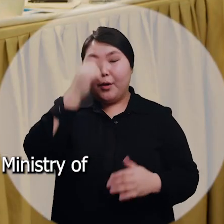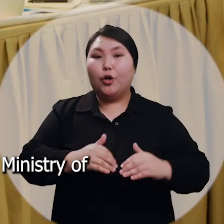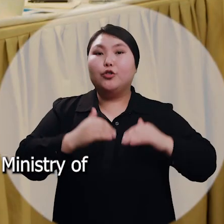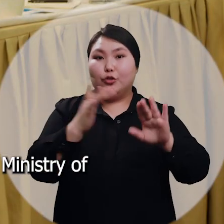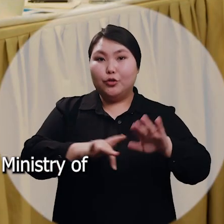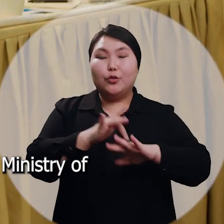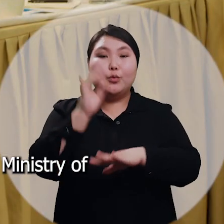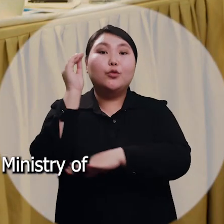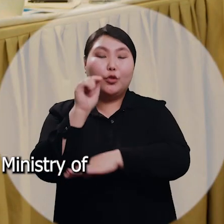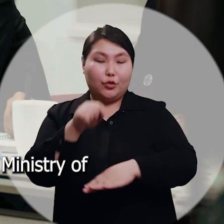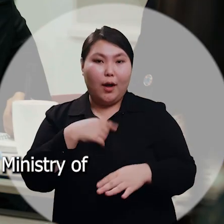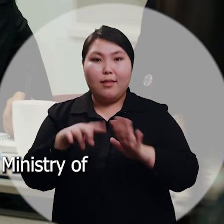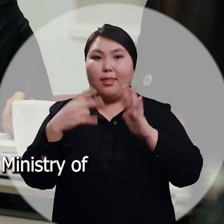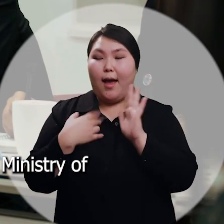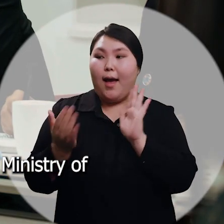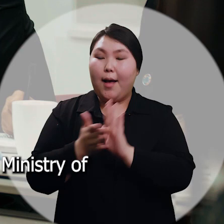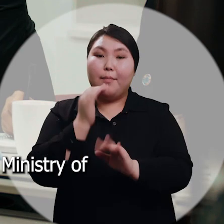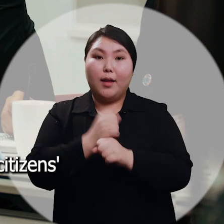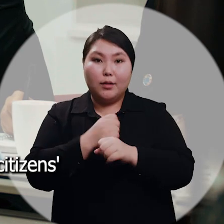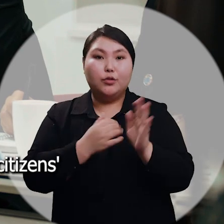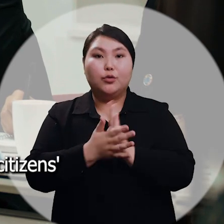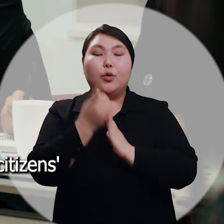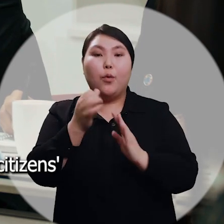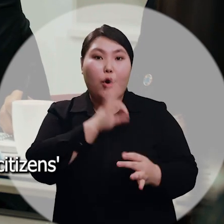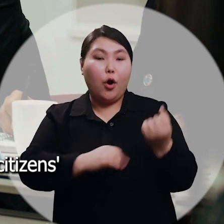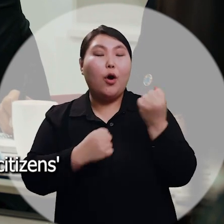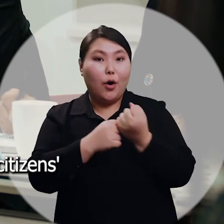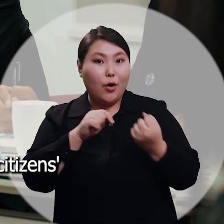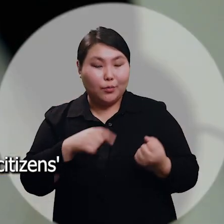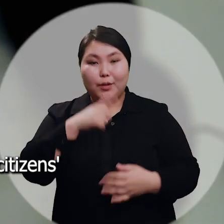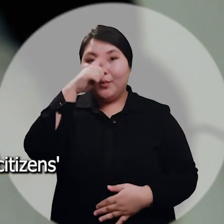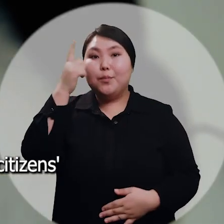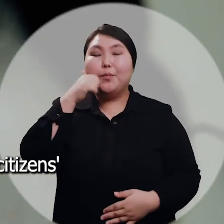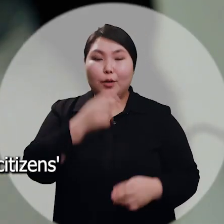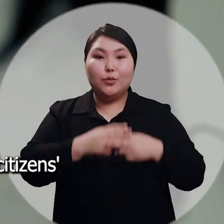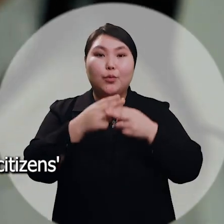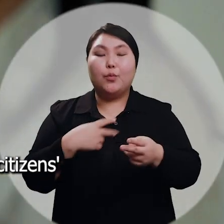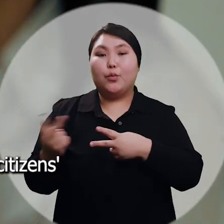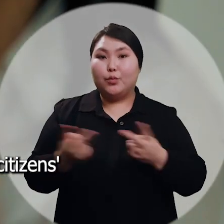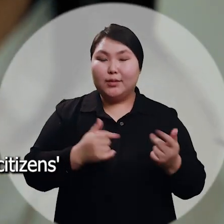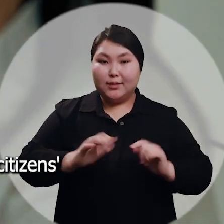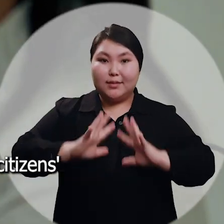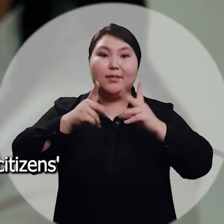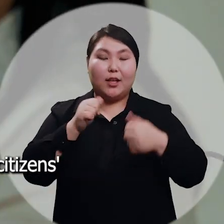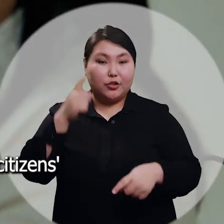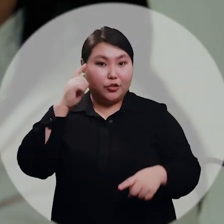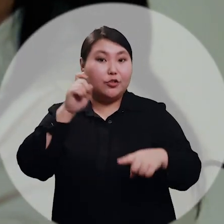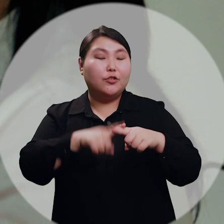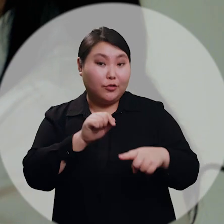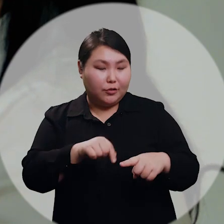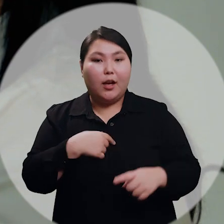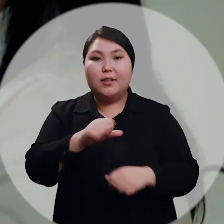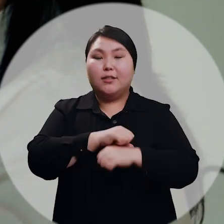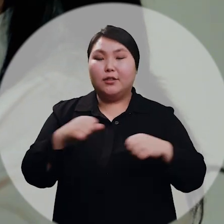мэндийн хүүшлийн түүвийн дүүлөөлэлт нэгт хамтэрэн ажи снар, түсхэйн хүрн горүүлэлт болон, эрүүл мэндийн тусан жүүлжлгайг сайжрүүлэх чагилэлт